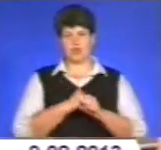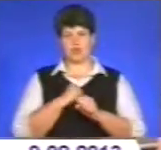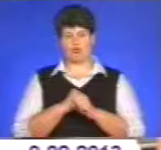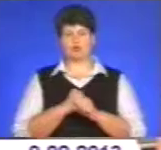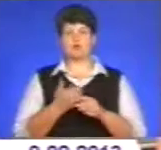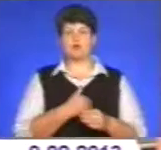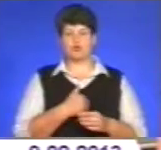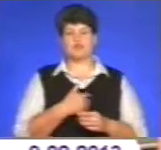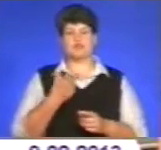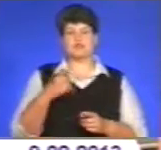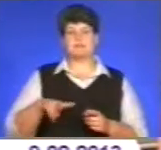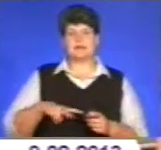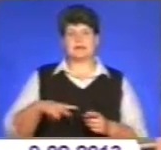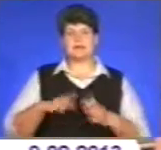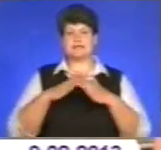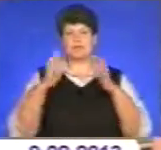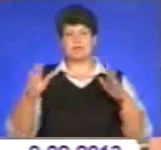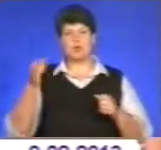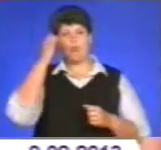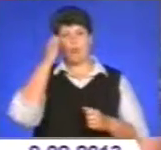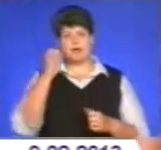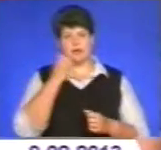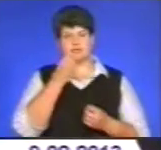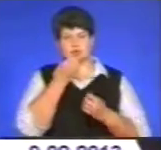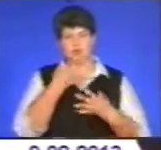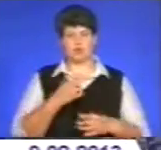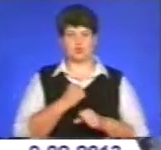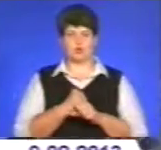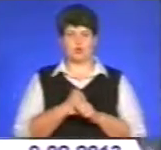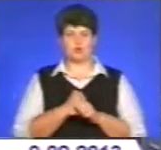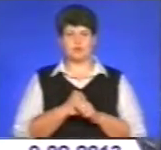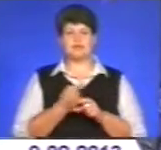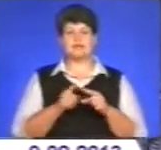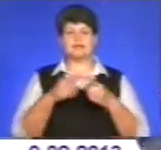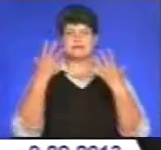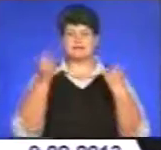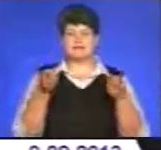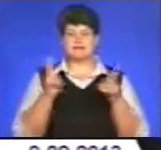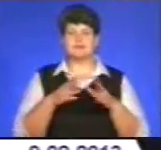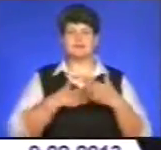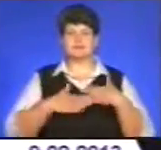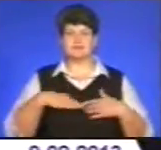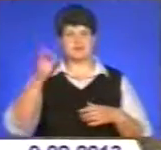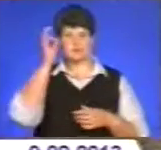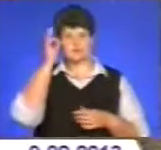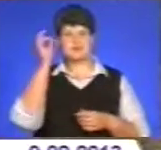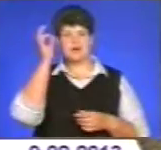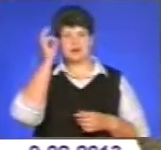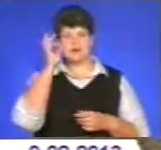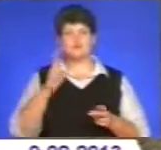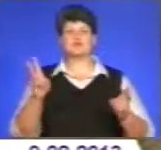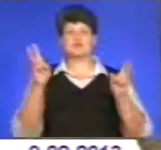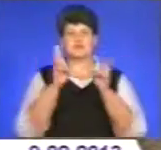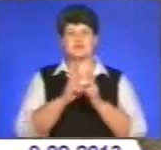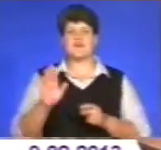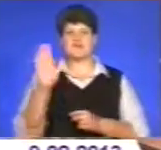що я хочу від адміністрації табору подякувати за хорошу роботу. Цей день, який залишив приємні спогади у дітей, вони згадуватимуть, зустрівшись у вересні